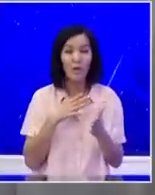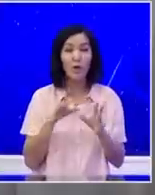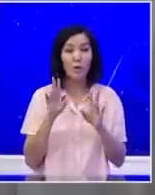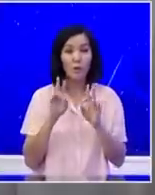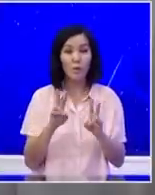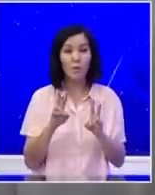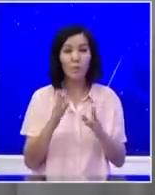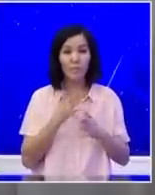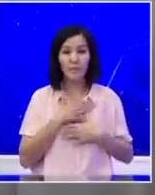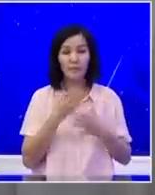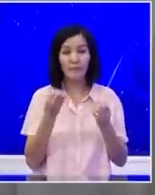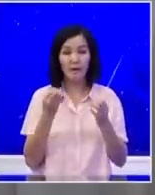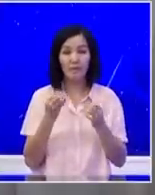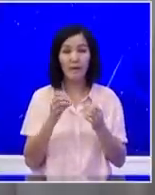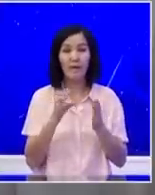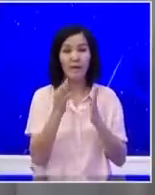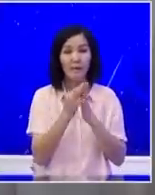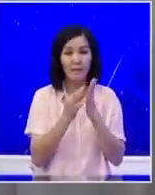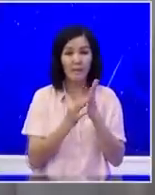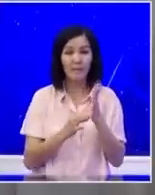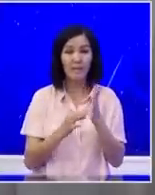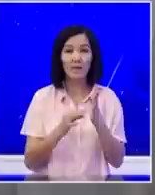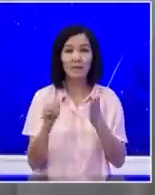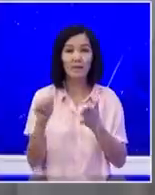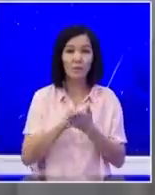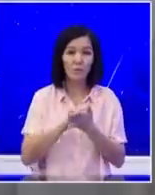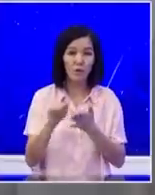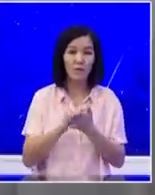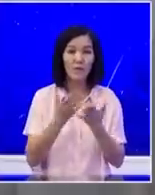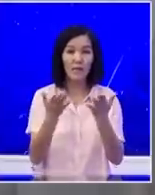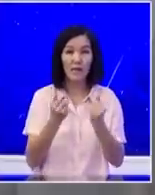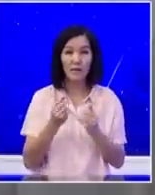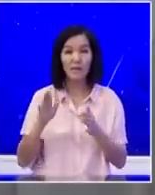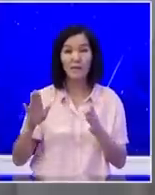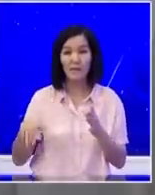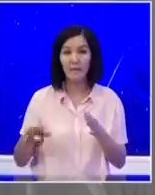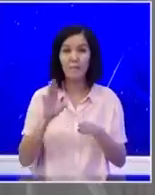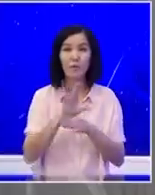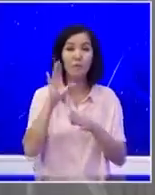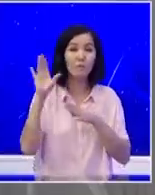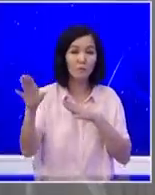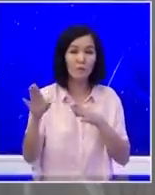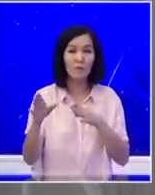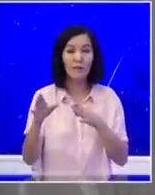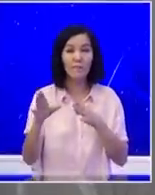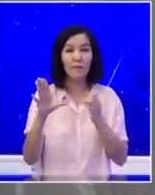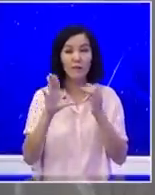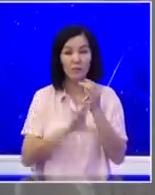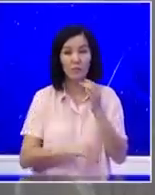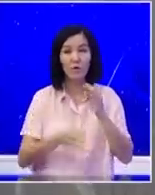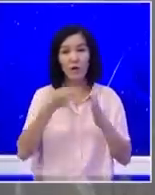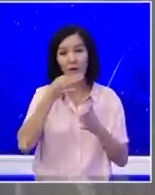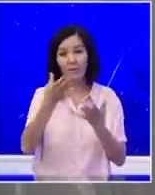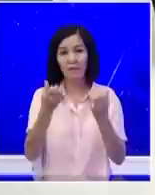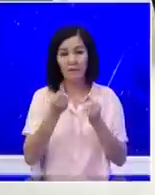біздің МЭСК тапсырамыз ЕНТ-ның орнына, және ЕНТ-ның сертификаты да келіп жатады. Соларды жіберу арқылы соңғы нәтижелерін әлі